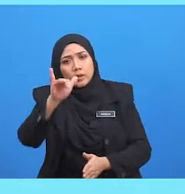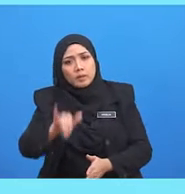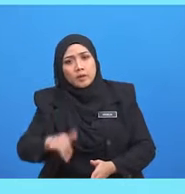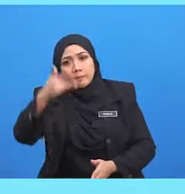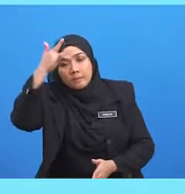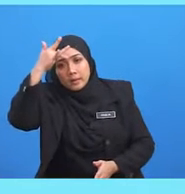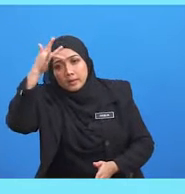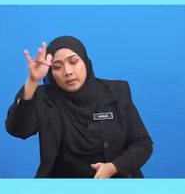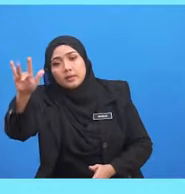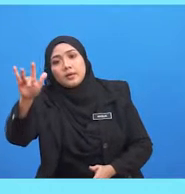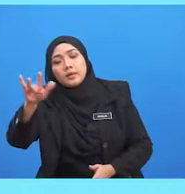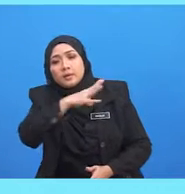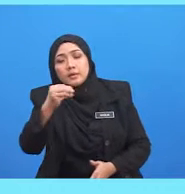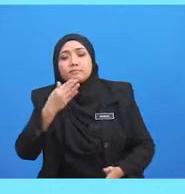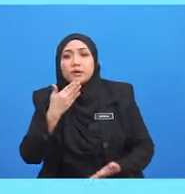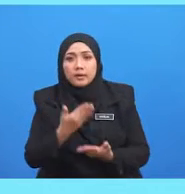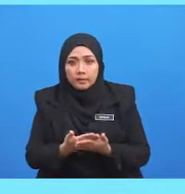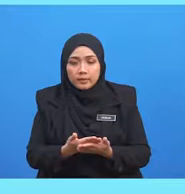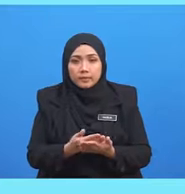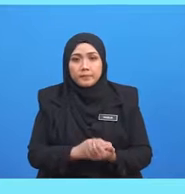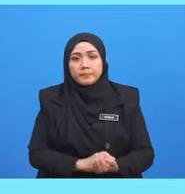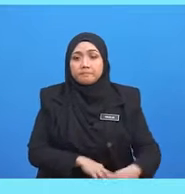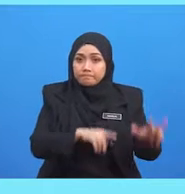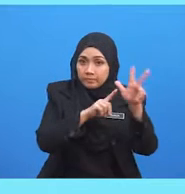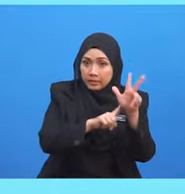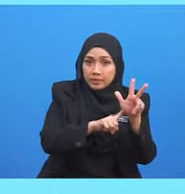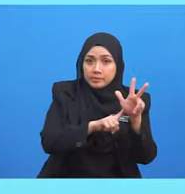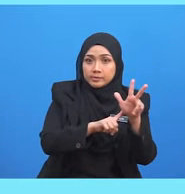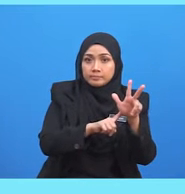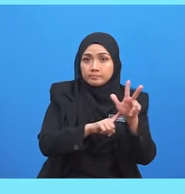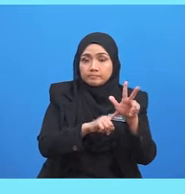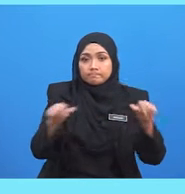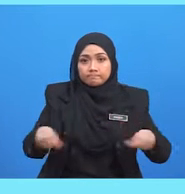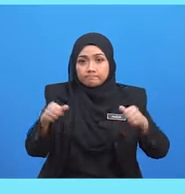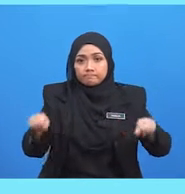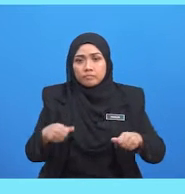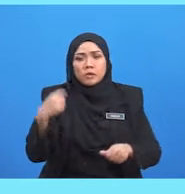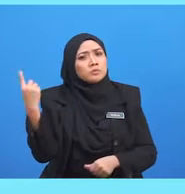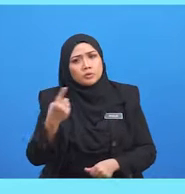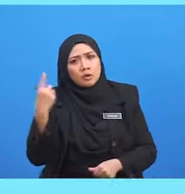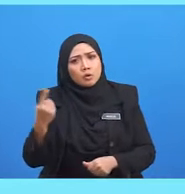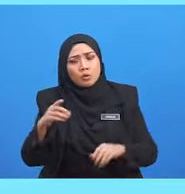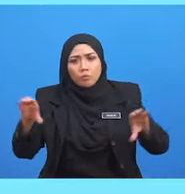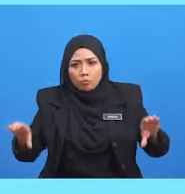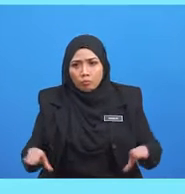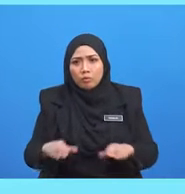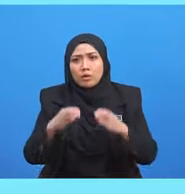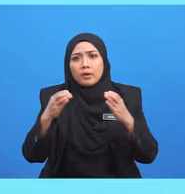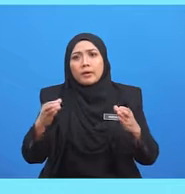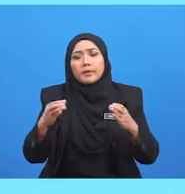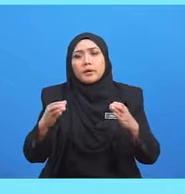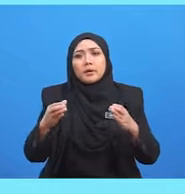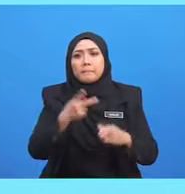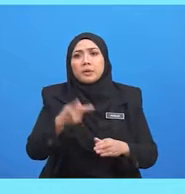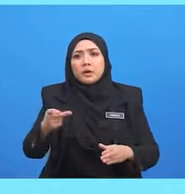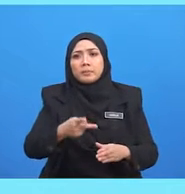dapat membimbing diri kepada kebaikan. Tiga, amal, iaitu melakukan amalan soleh